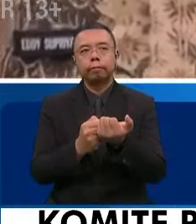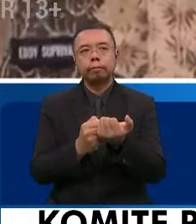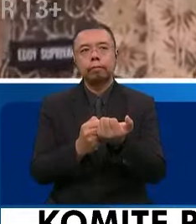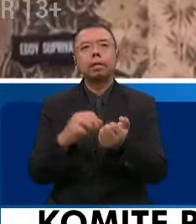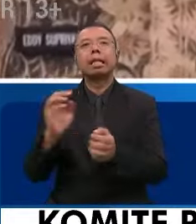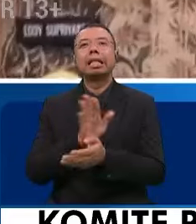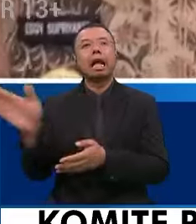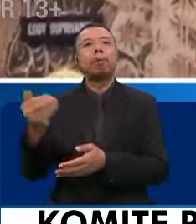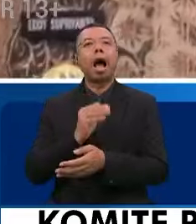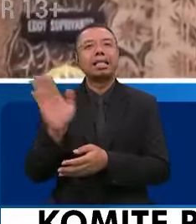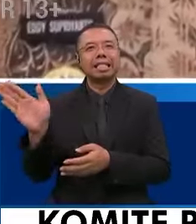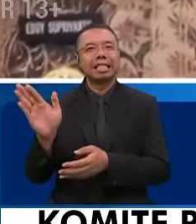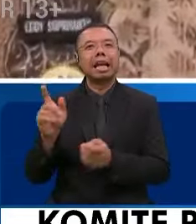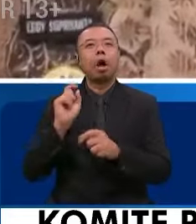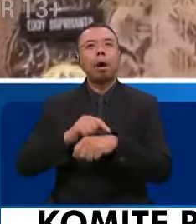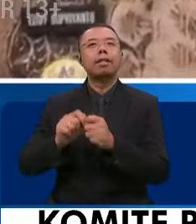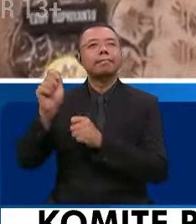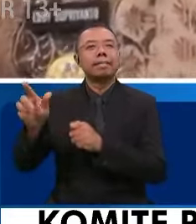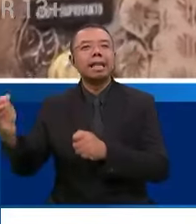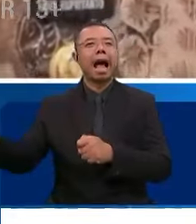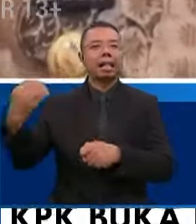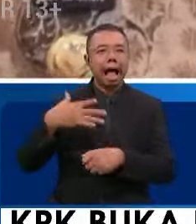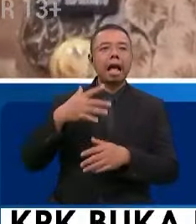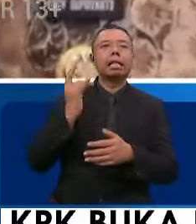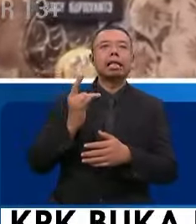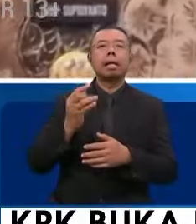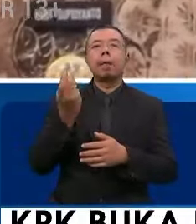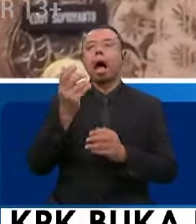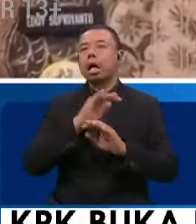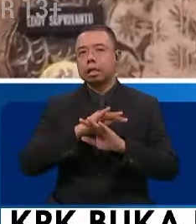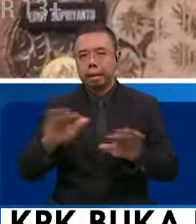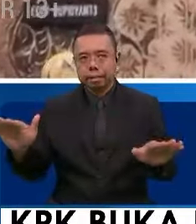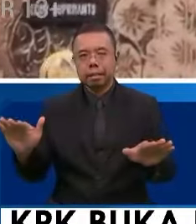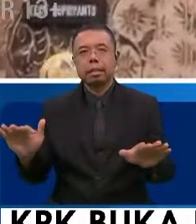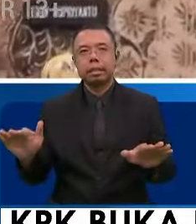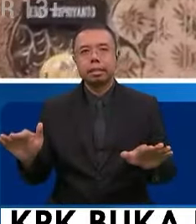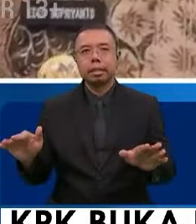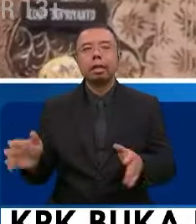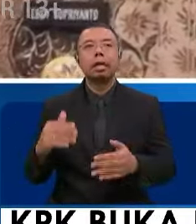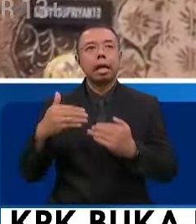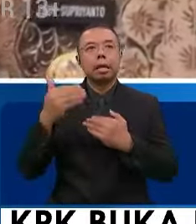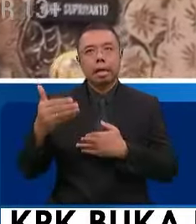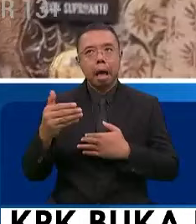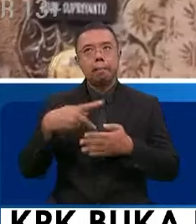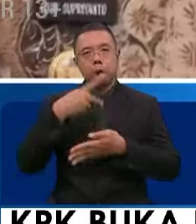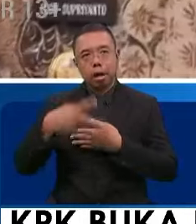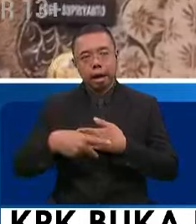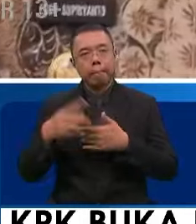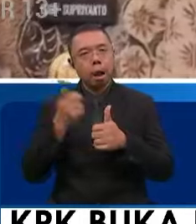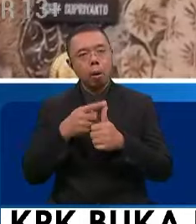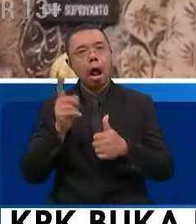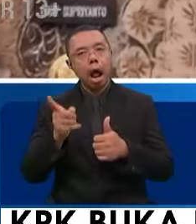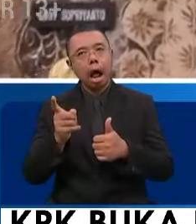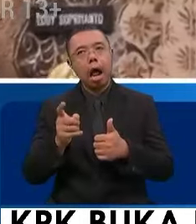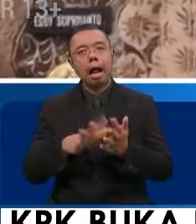transportasi dari produsen ke konsumen sehingga harga tetap stabil dari produsen ke konsumen. Dari tahapan program hilir terdapat pemanfaatan